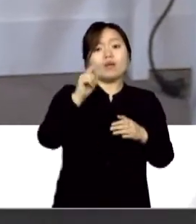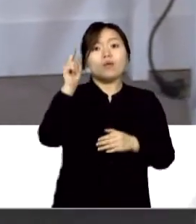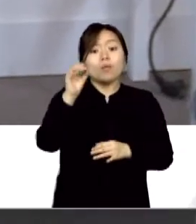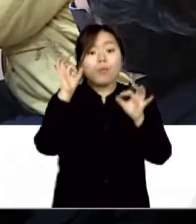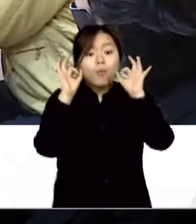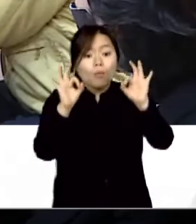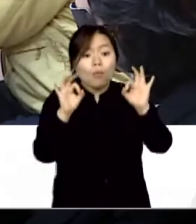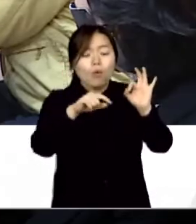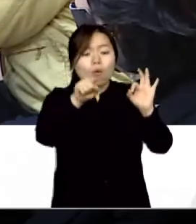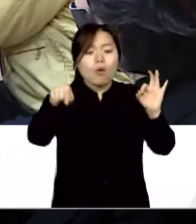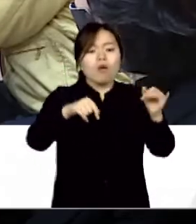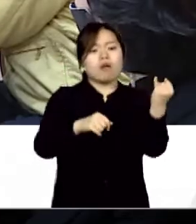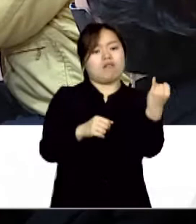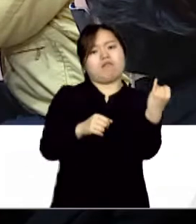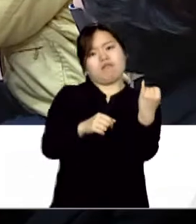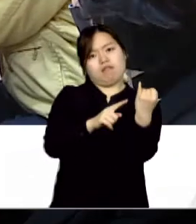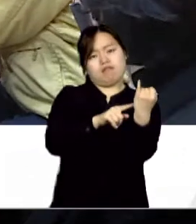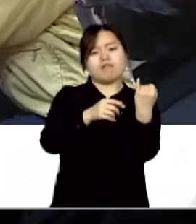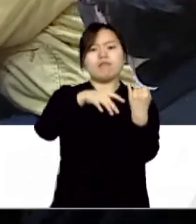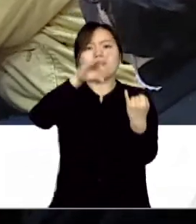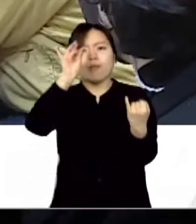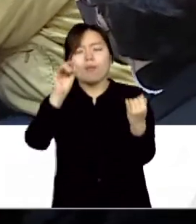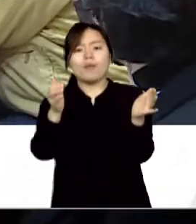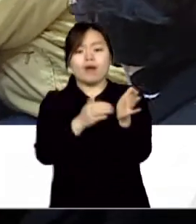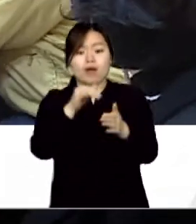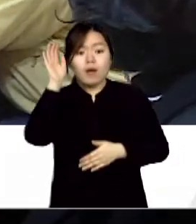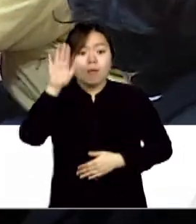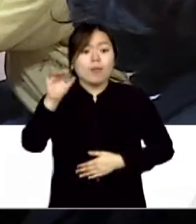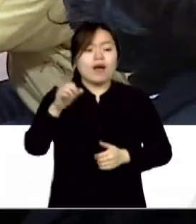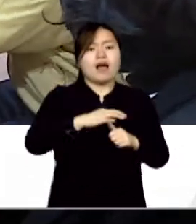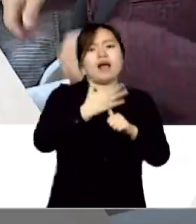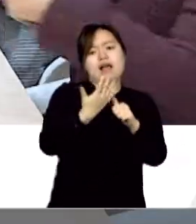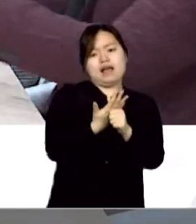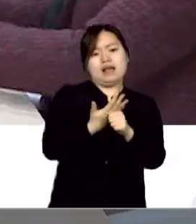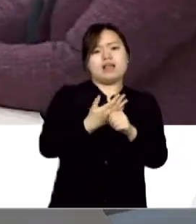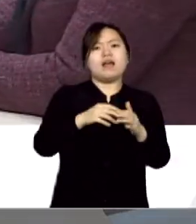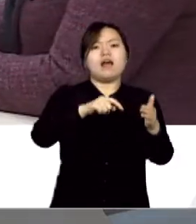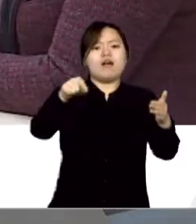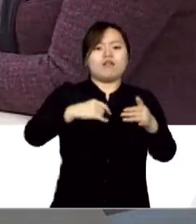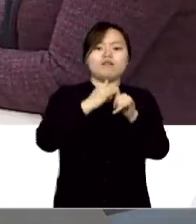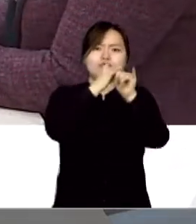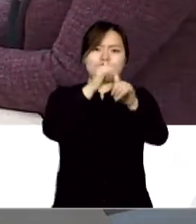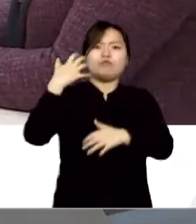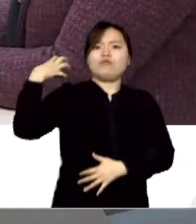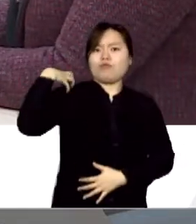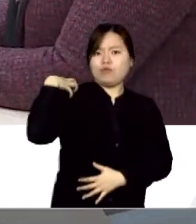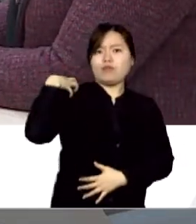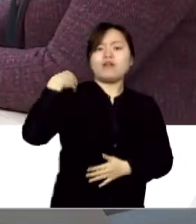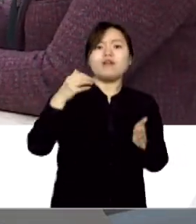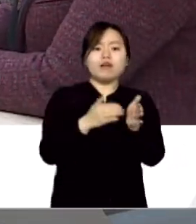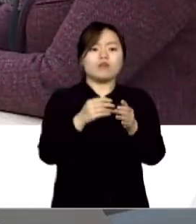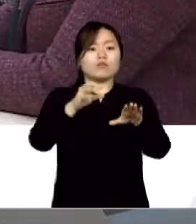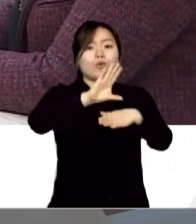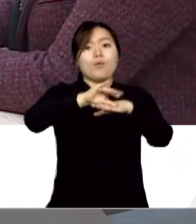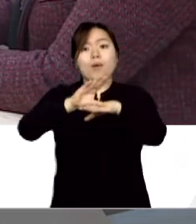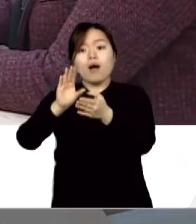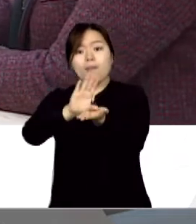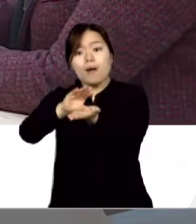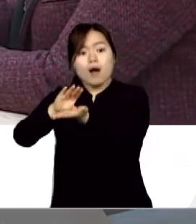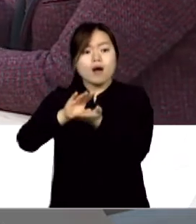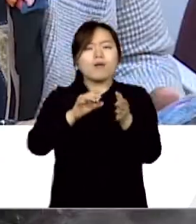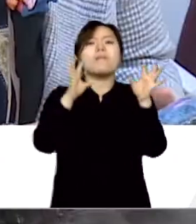페레라 씨는 이주 여성 자조단체 톡투미 대표이자 안양 이동 주민자치위원을 역임했으며 다수 방송